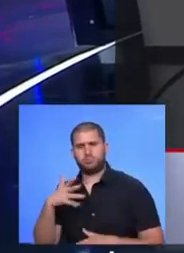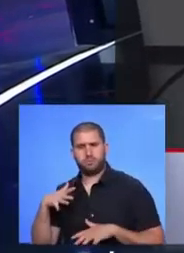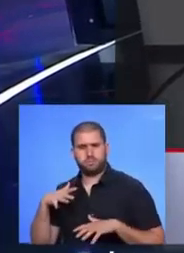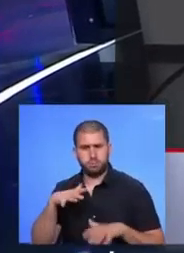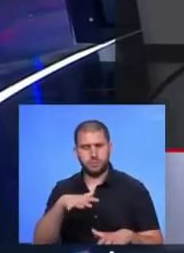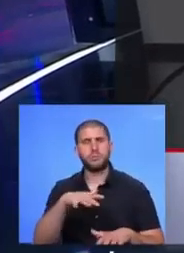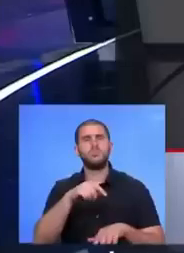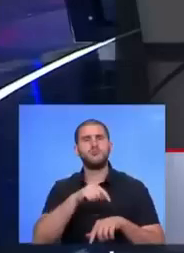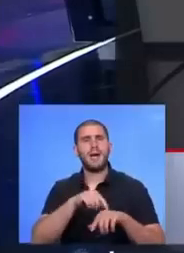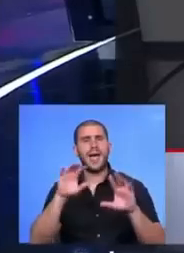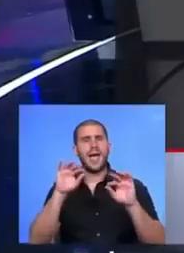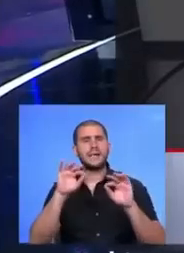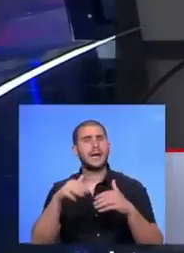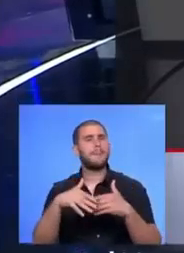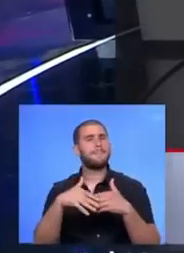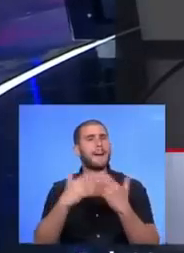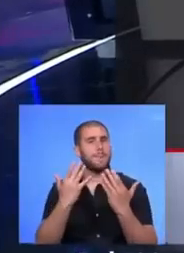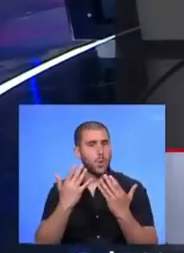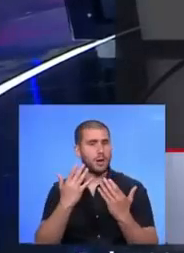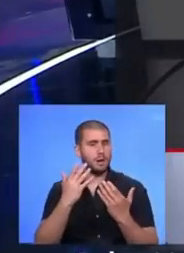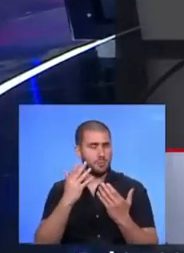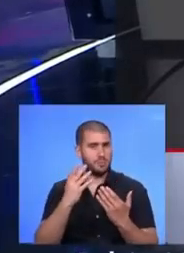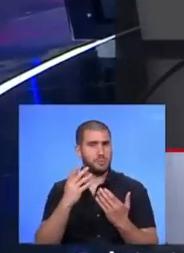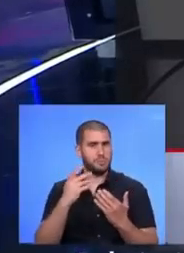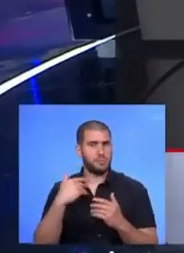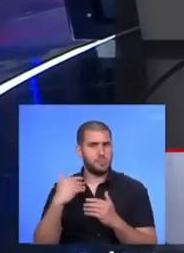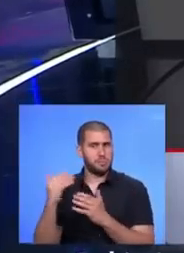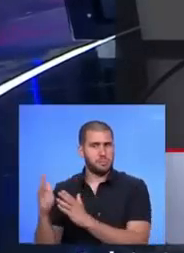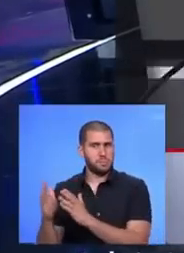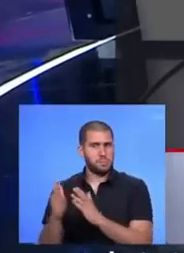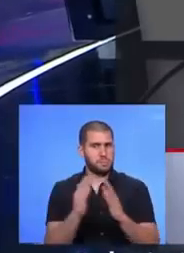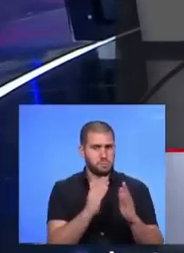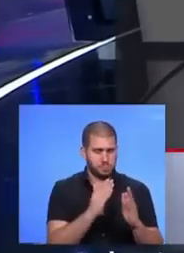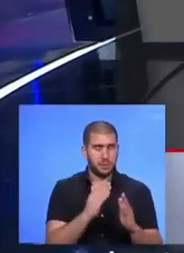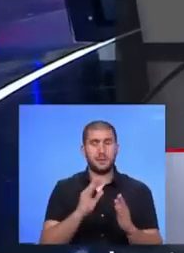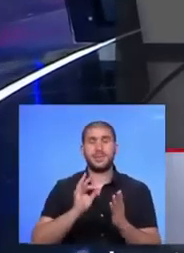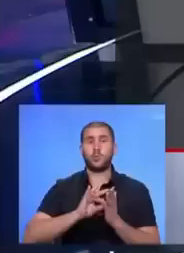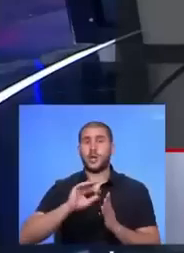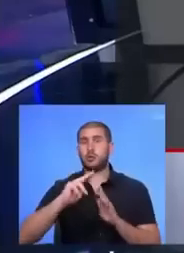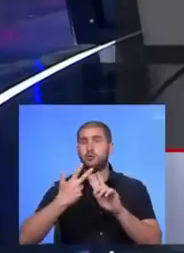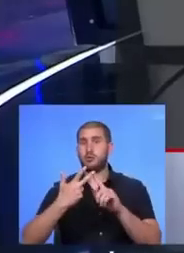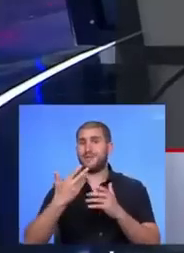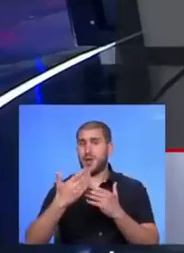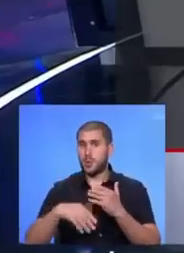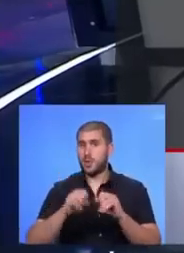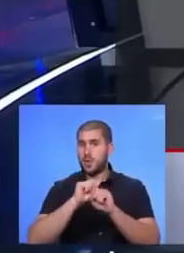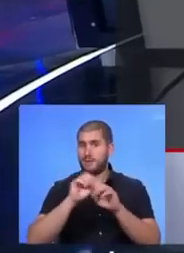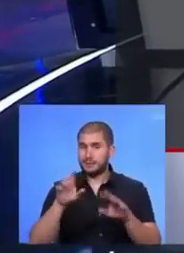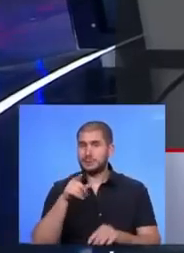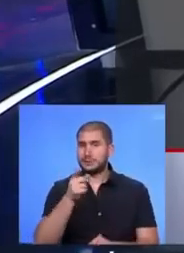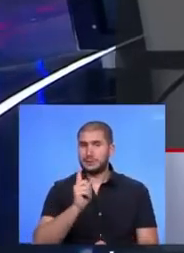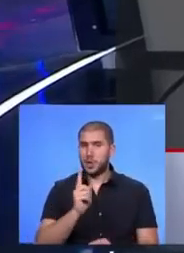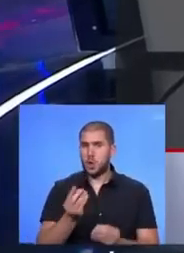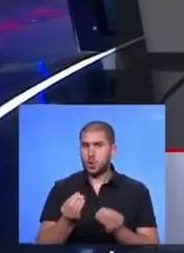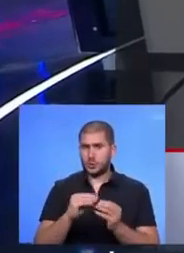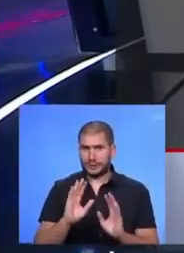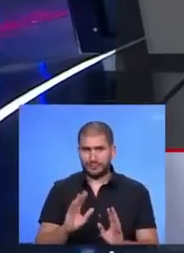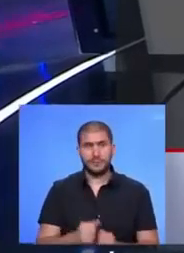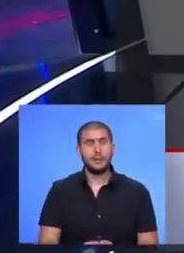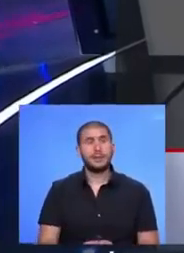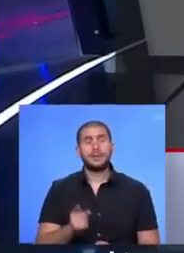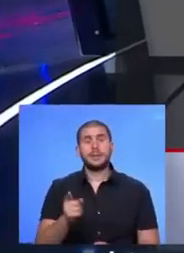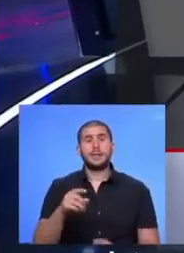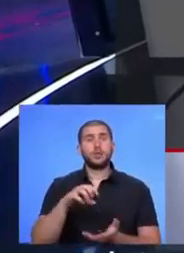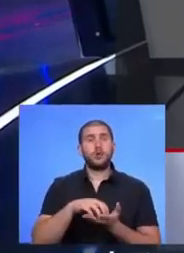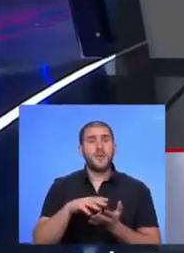בשעה 10 בבוקר, כעבור זמן קצר. נקודה אחרונה שאנחנו יכולים לפרסם ולא דברים נוספים, ביישובי